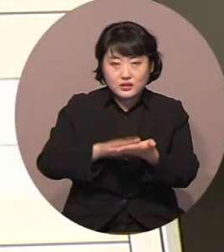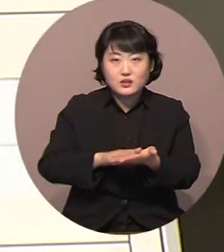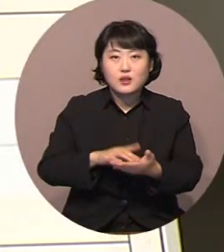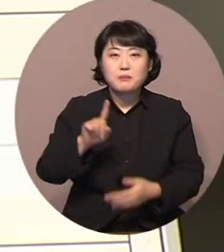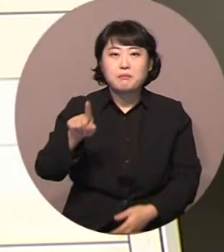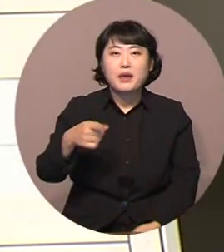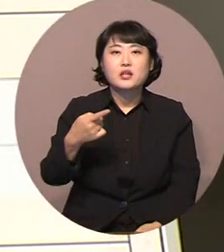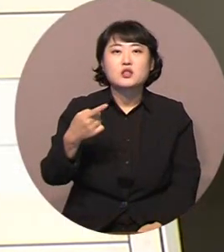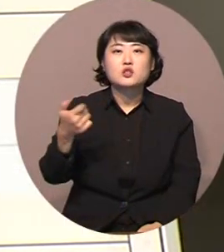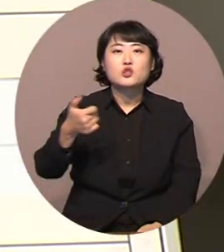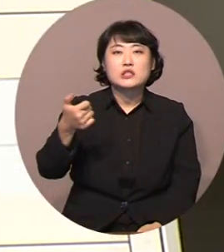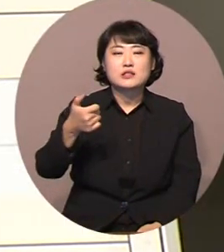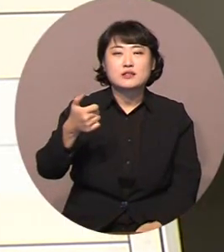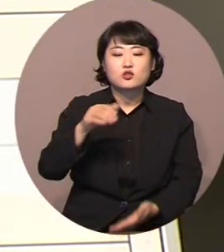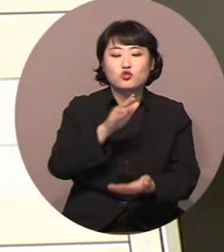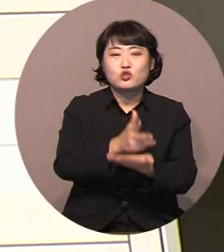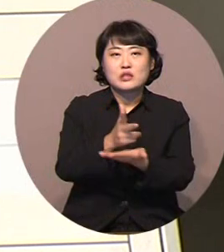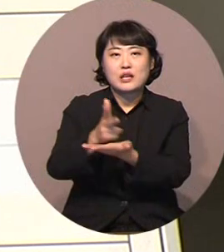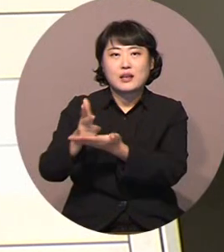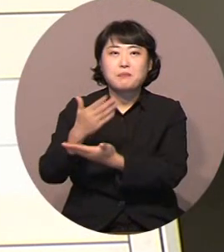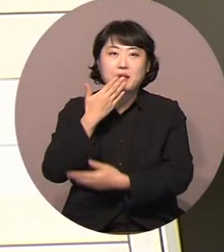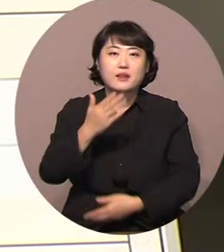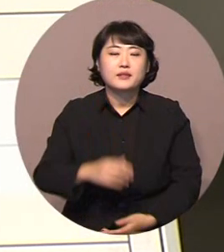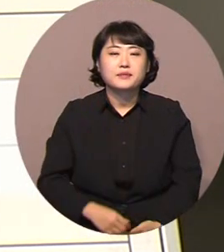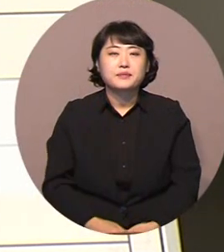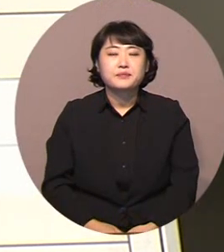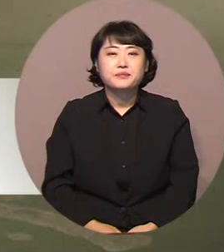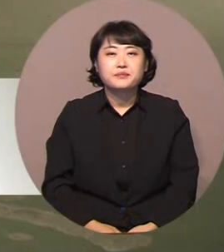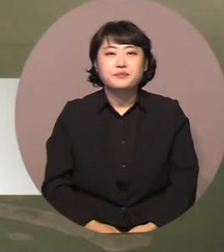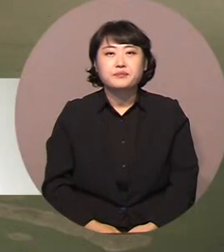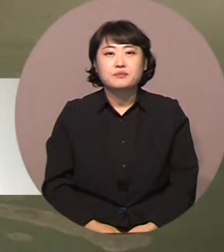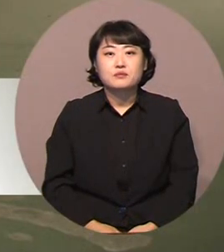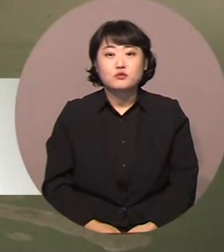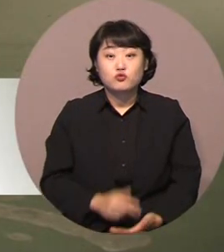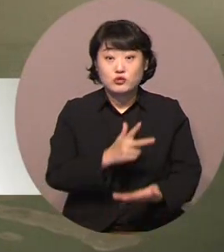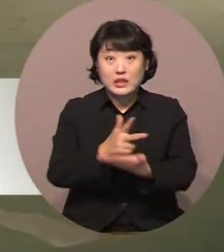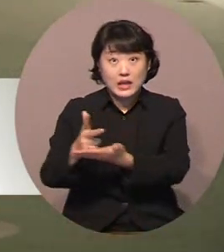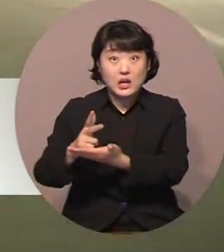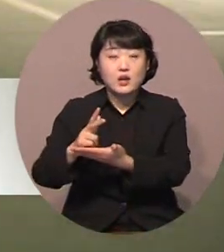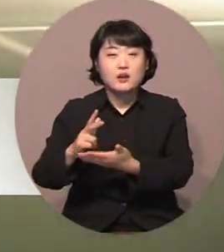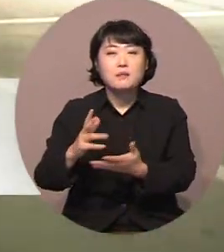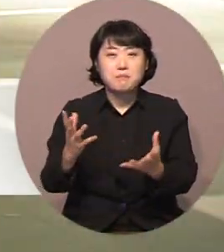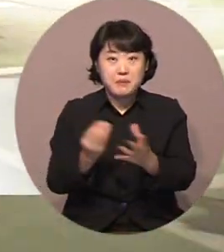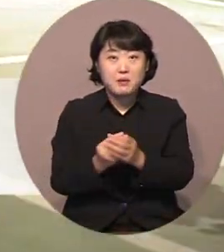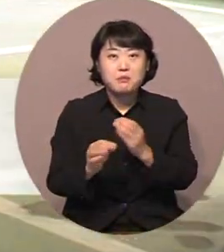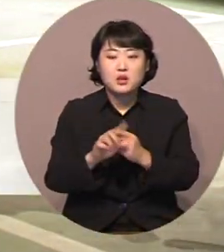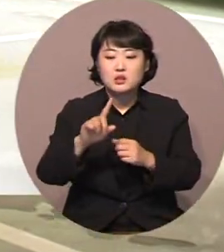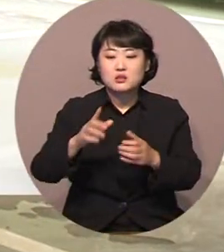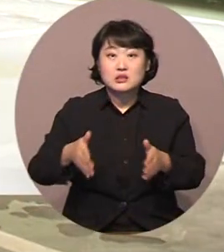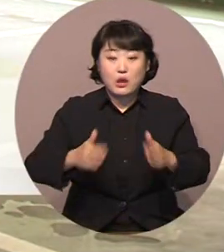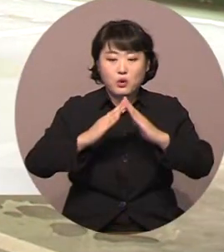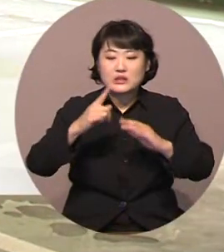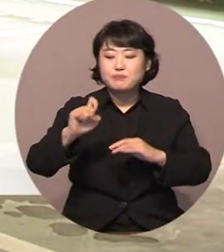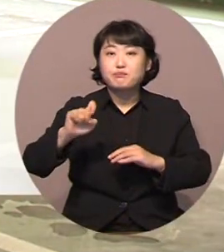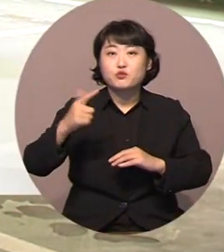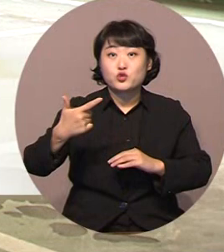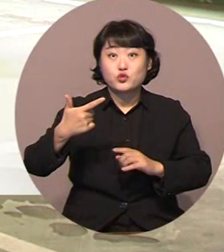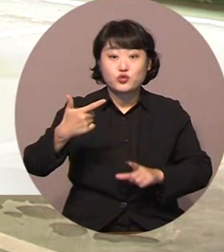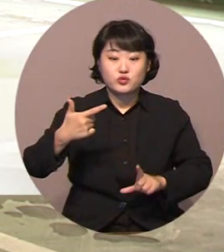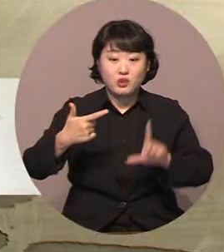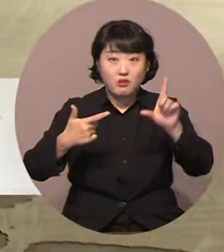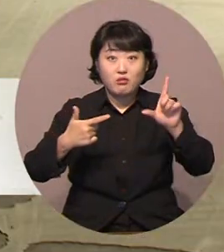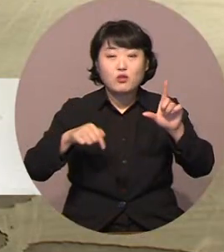신대의 주차면을 갖추게 됩니다 공영주차장이 조성되면 준공된지 가오지